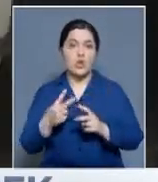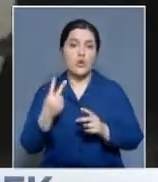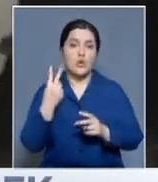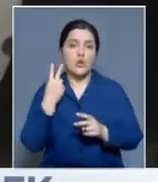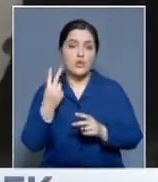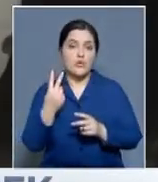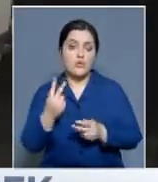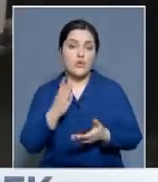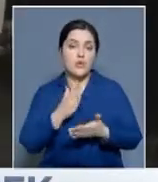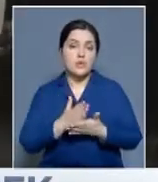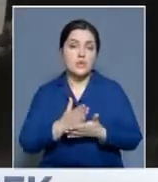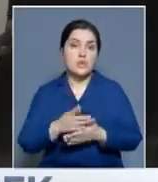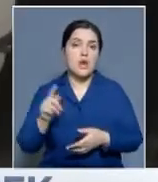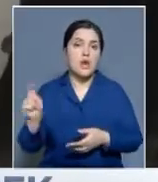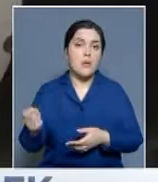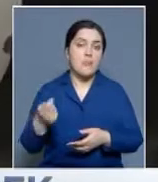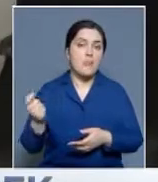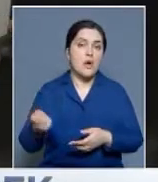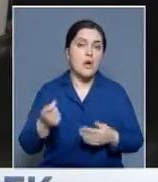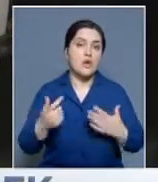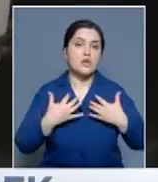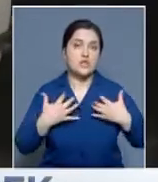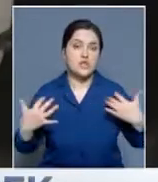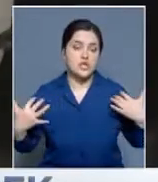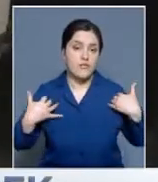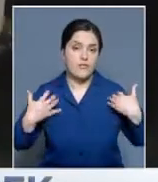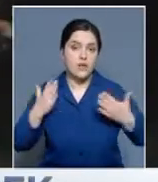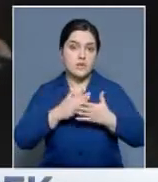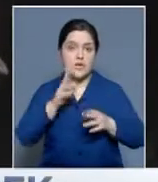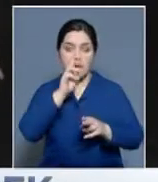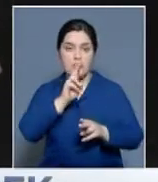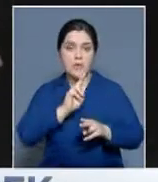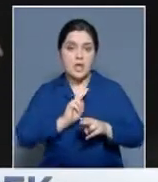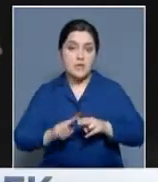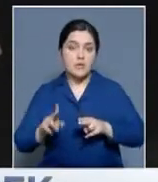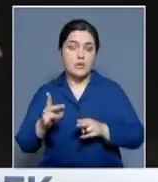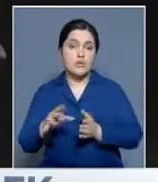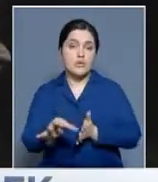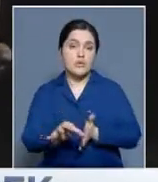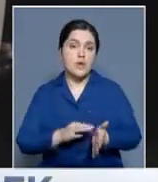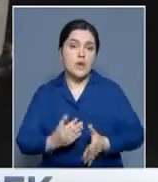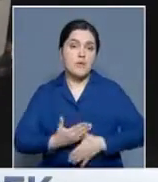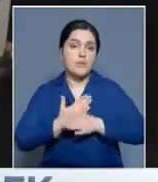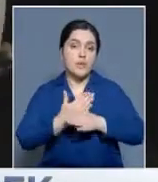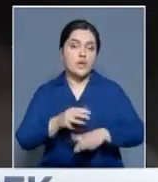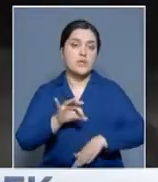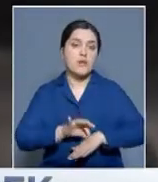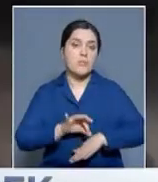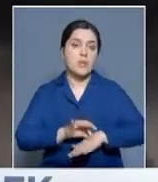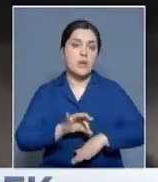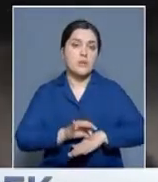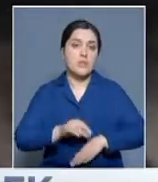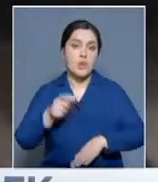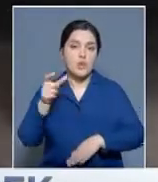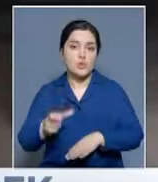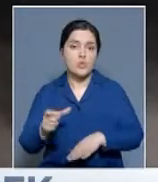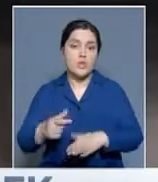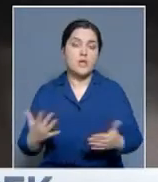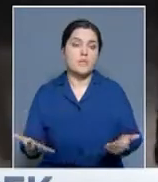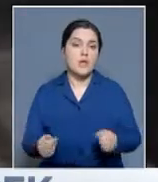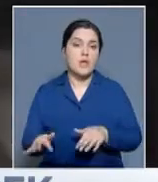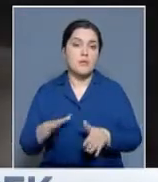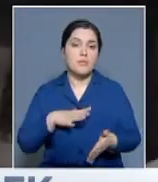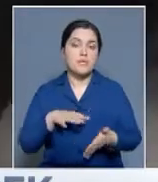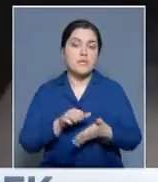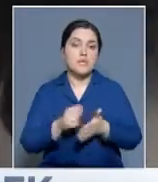сельских округах ищут двух не вышедших на связь пастухов. Понадобилась экстренная помощь и заболевшим людям. Всего в